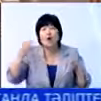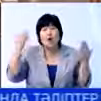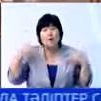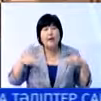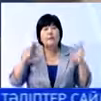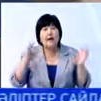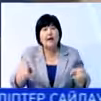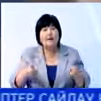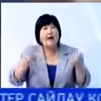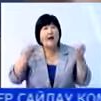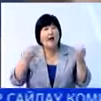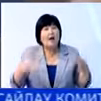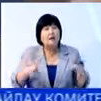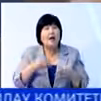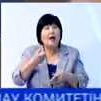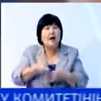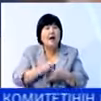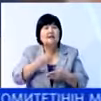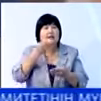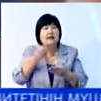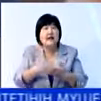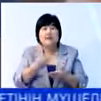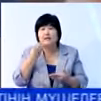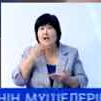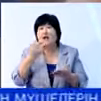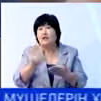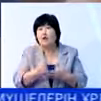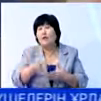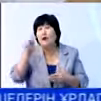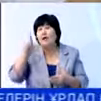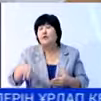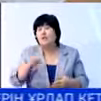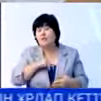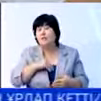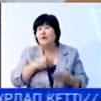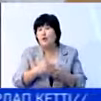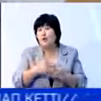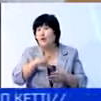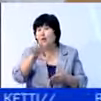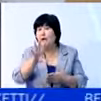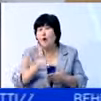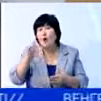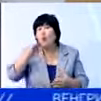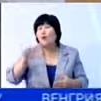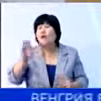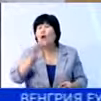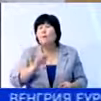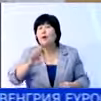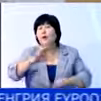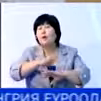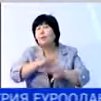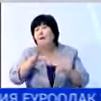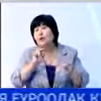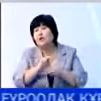ізгілік пен қарапайымдылық сынды асыл қасиеттер үйлесім тапқан жанның еңбек жолы бүгінде көпке үлгі. Оқушыларға биология пәнінің